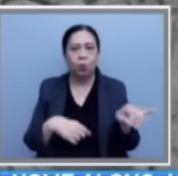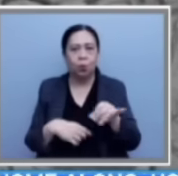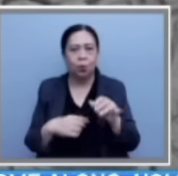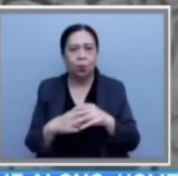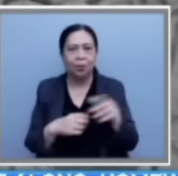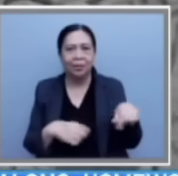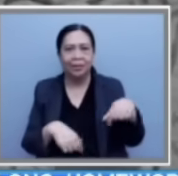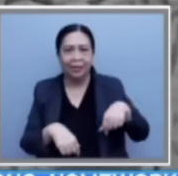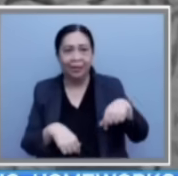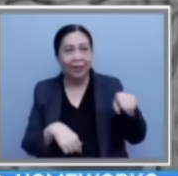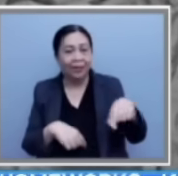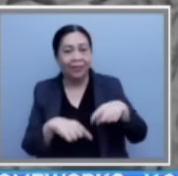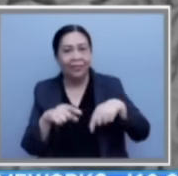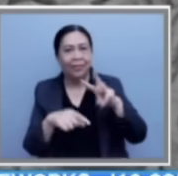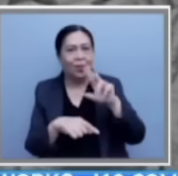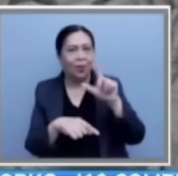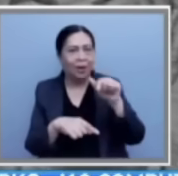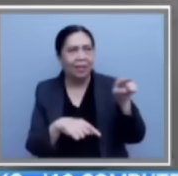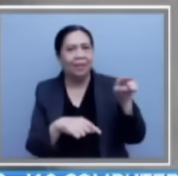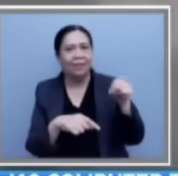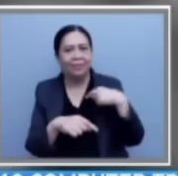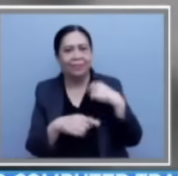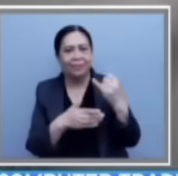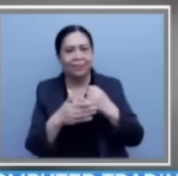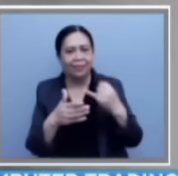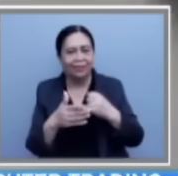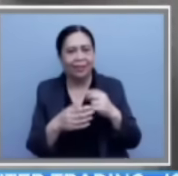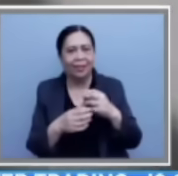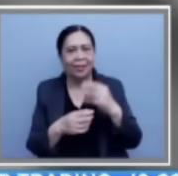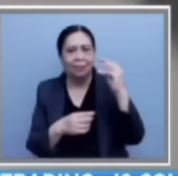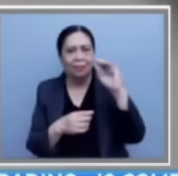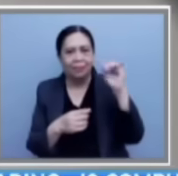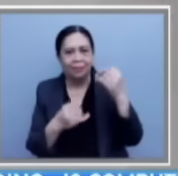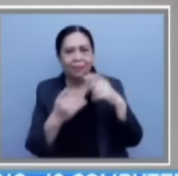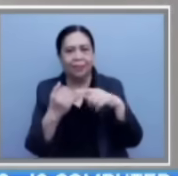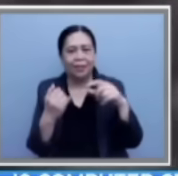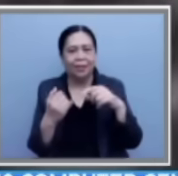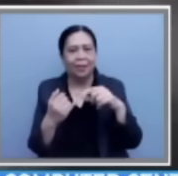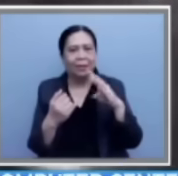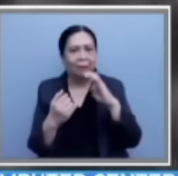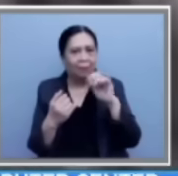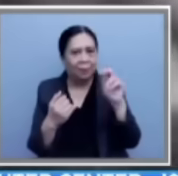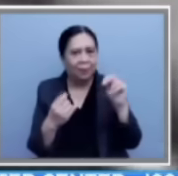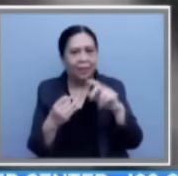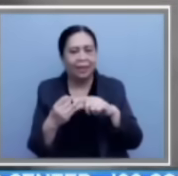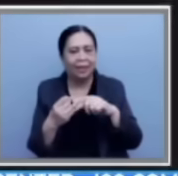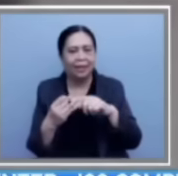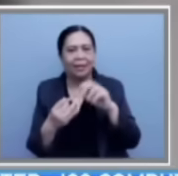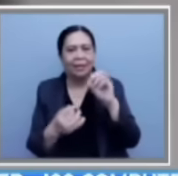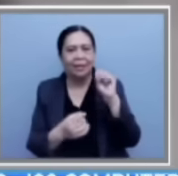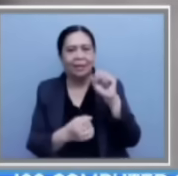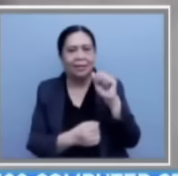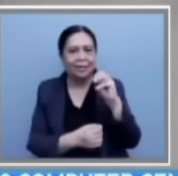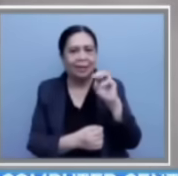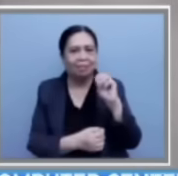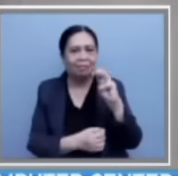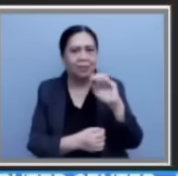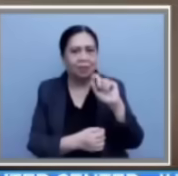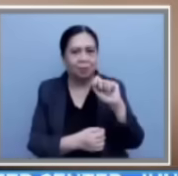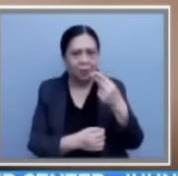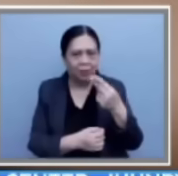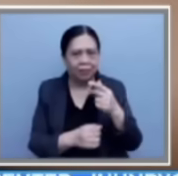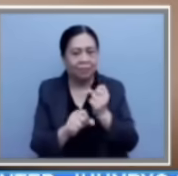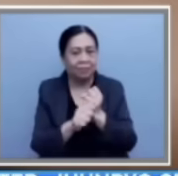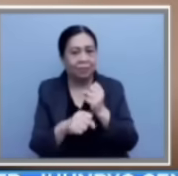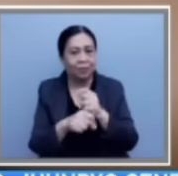dito meron siyang drawing n Michael Jordan Mr Bean at si Sam Smith wow ginawan po din niya ng scribble